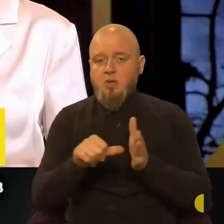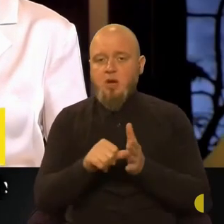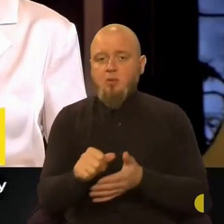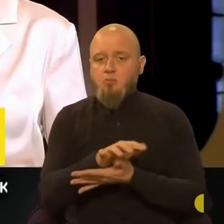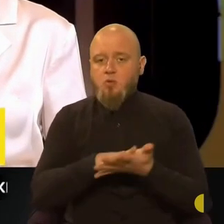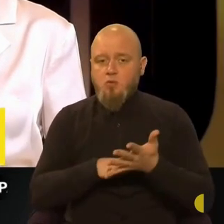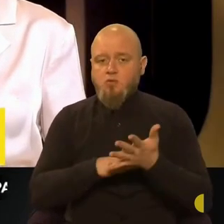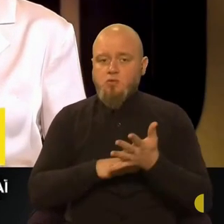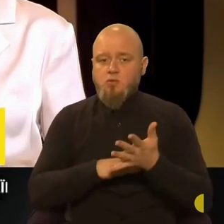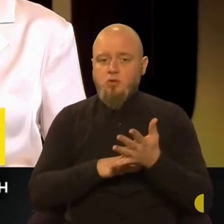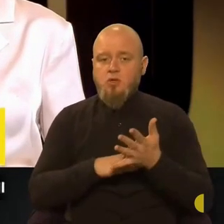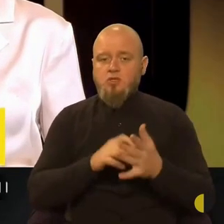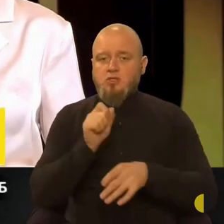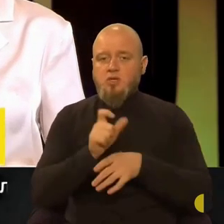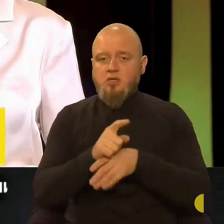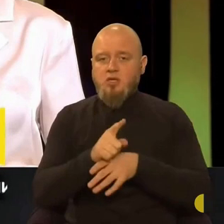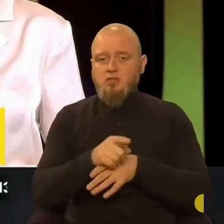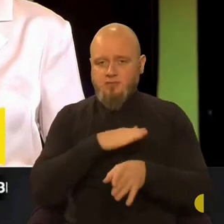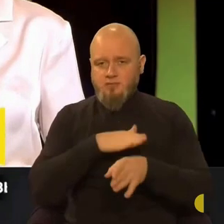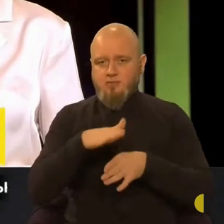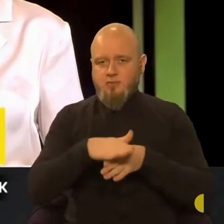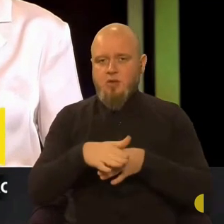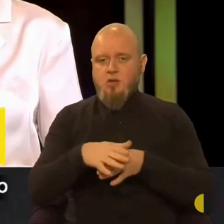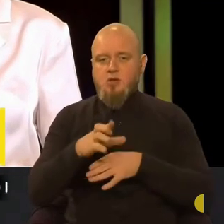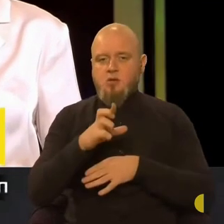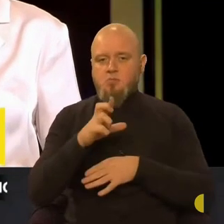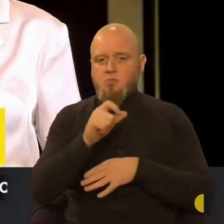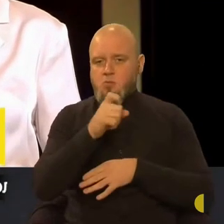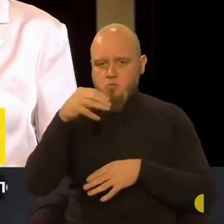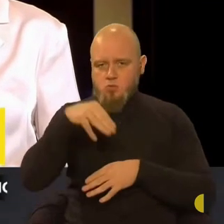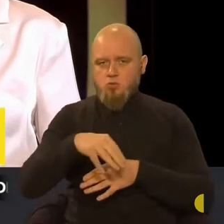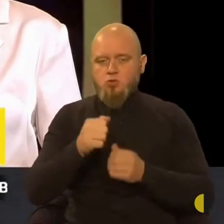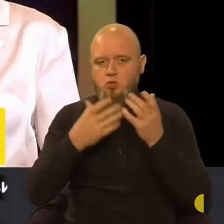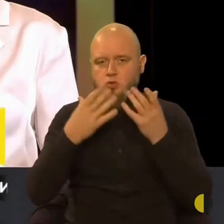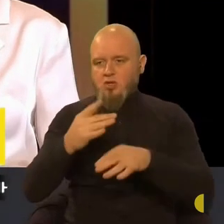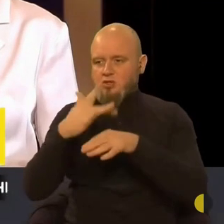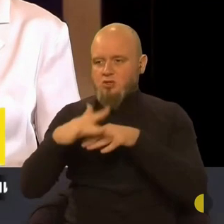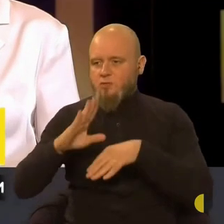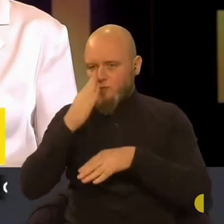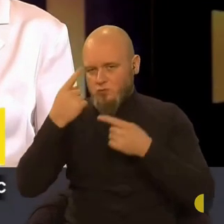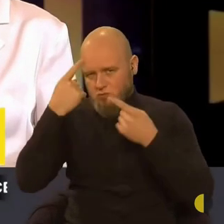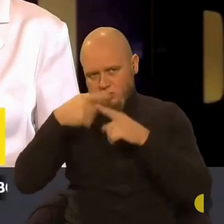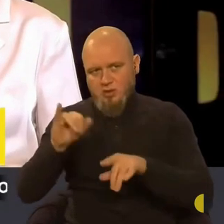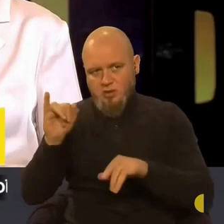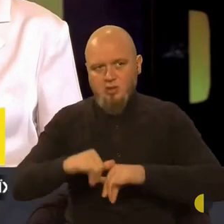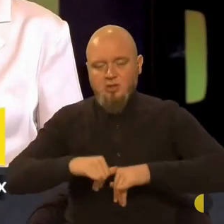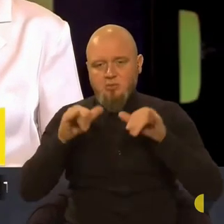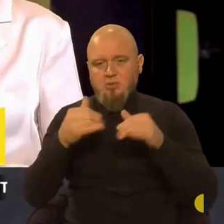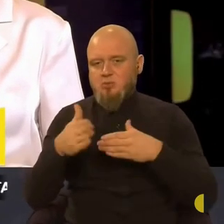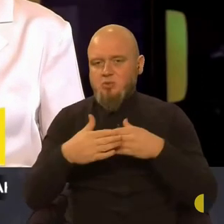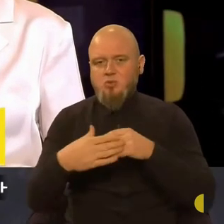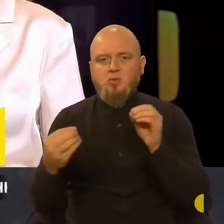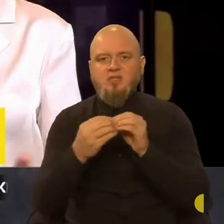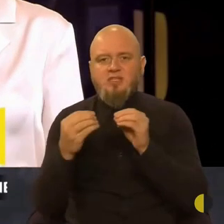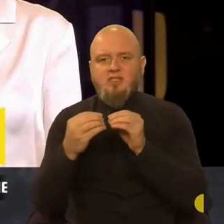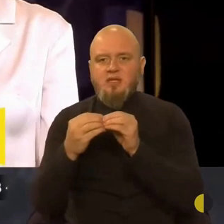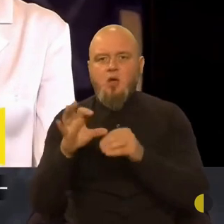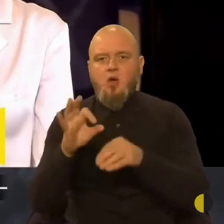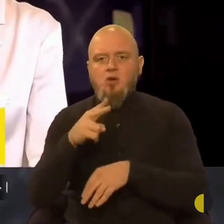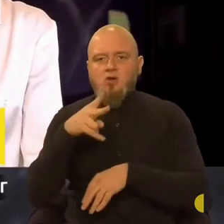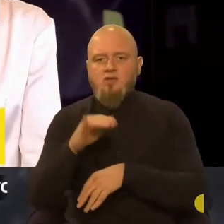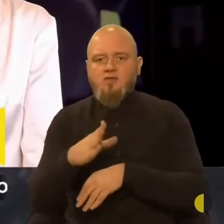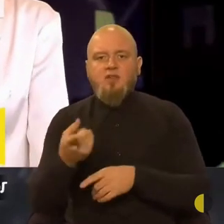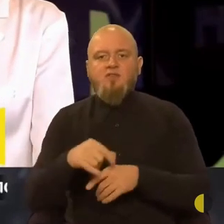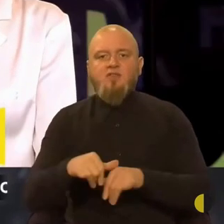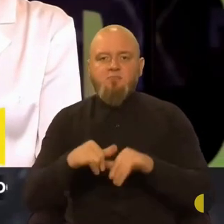продовжує задачі під Бахмутом на Бахмутському напрямку, щодня знищує і ворожу техніку, і більше, близько десятка орків,